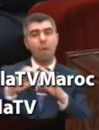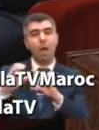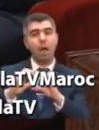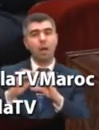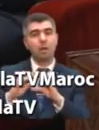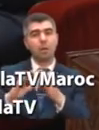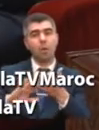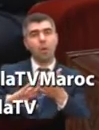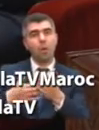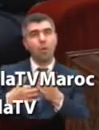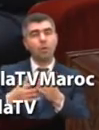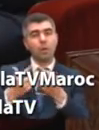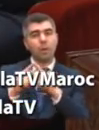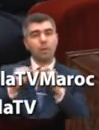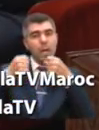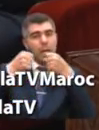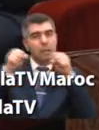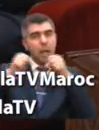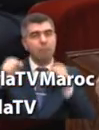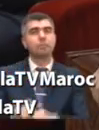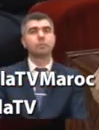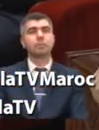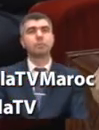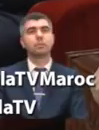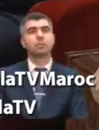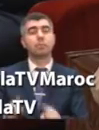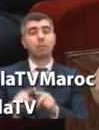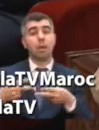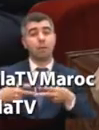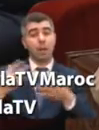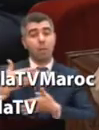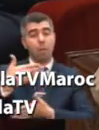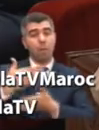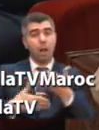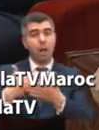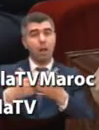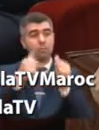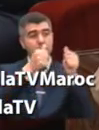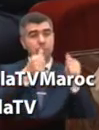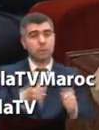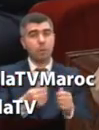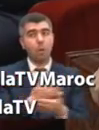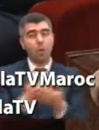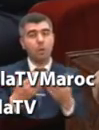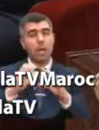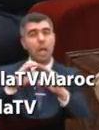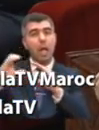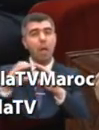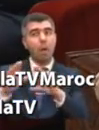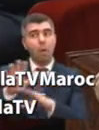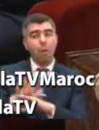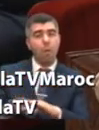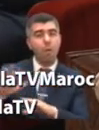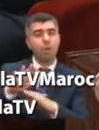شي قطاع ما كيختم الإضرابات، ولكن احنا درنا هذا المنشور باش يكون هناك حوار مركزي جهوي محلي في مشاركة